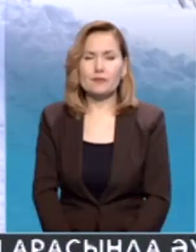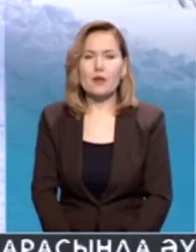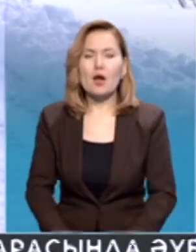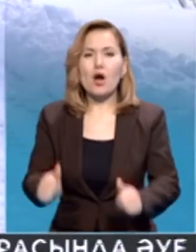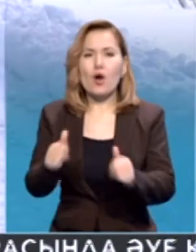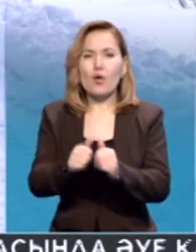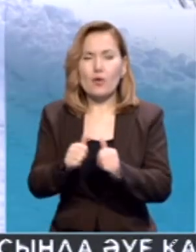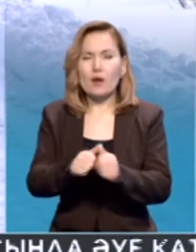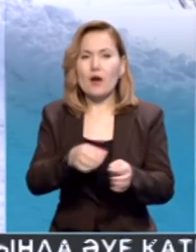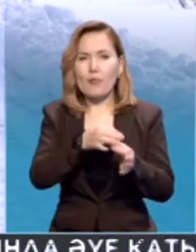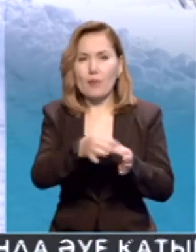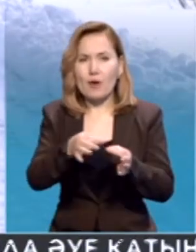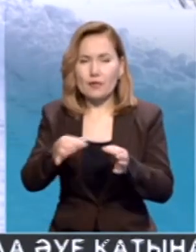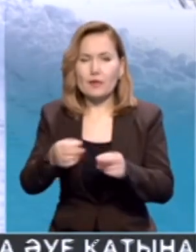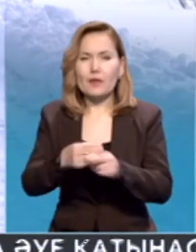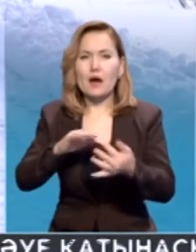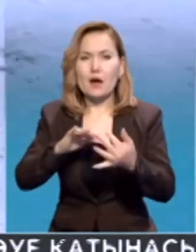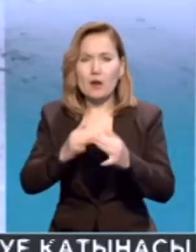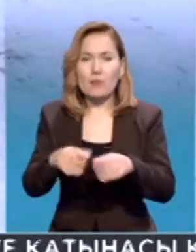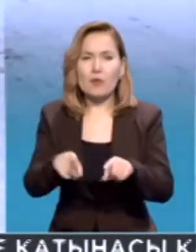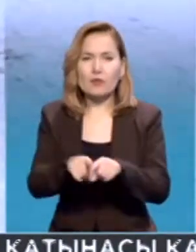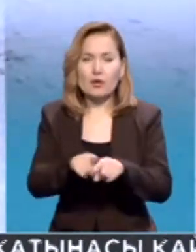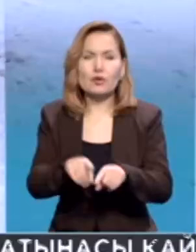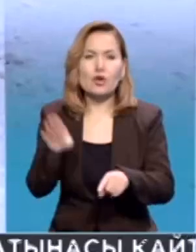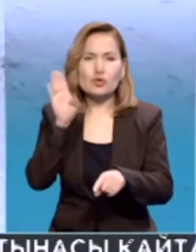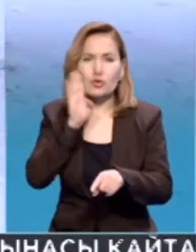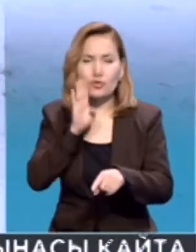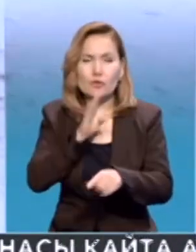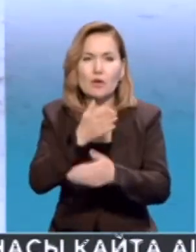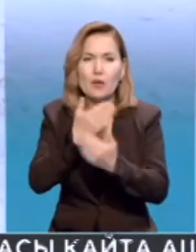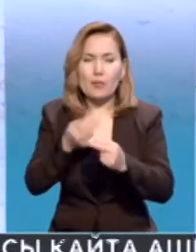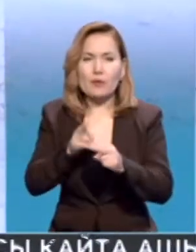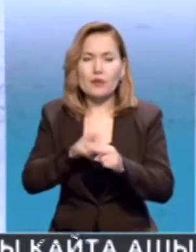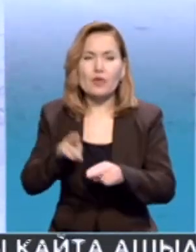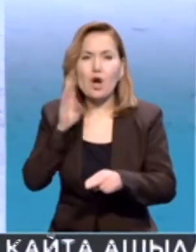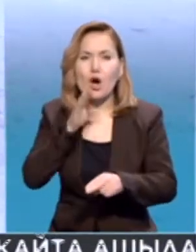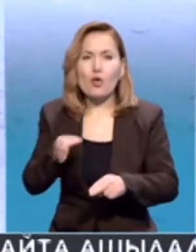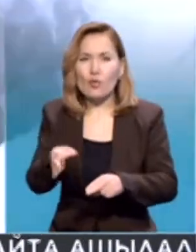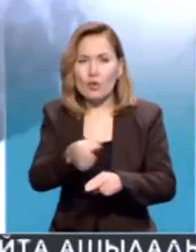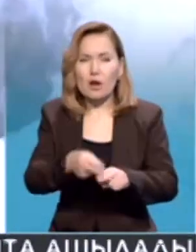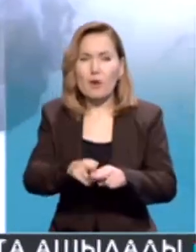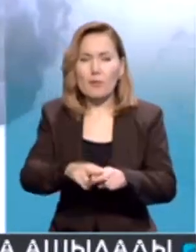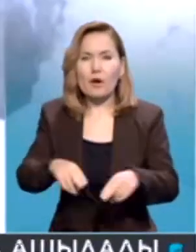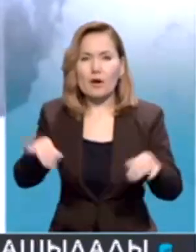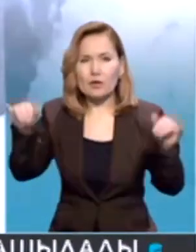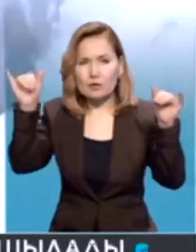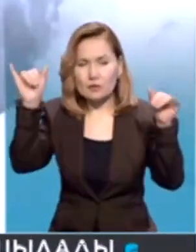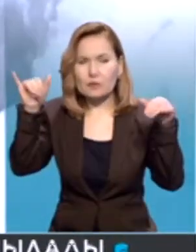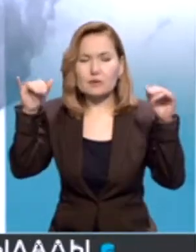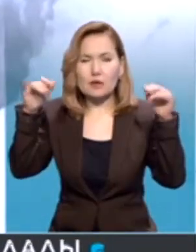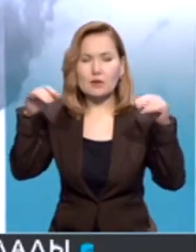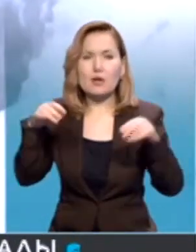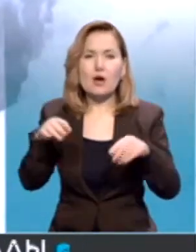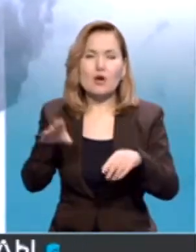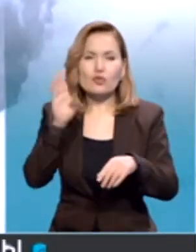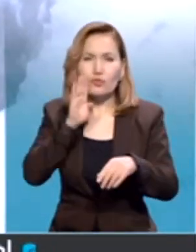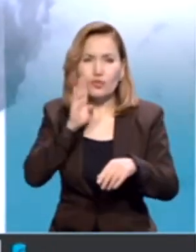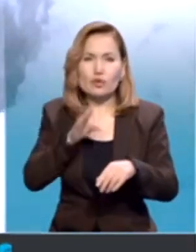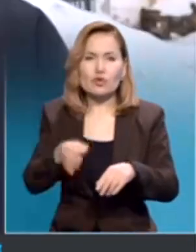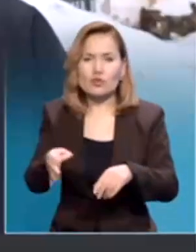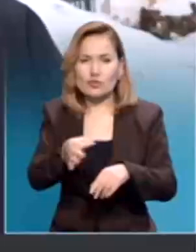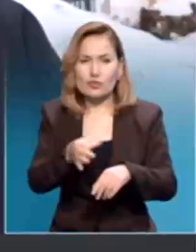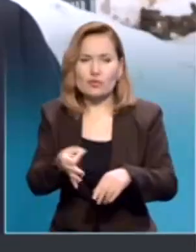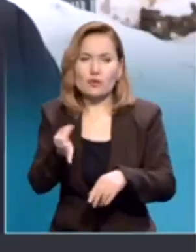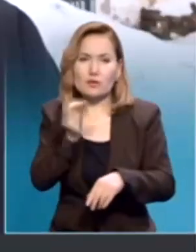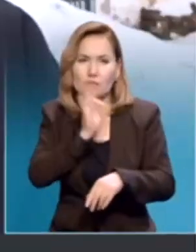Көршілес Чистай және Шуйче ауылдарда тіршілік нәріне зәру. Мына көлден адамда төрт түлікте су ішеді. Суды қосып тексере